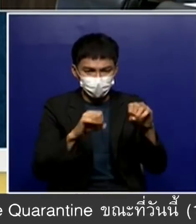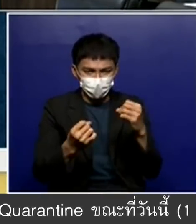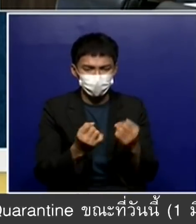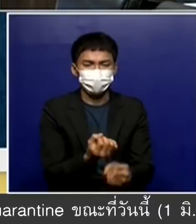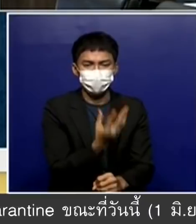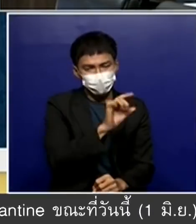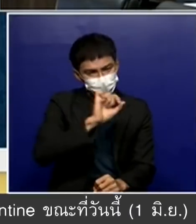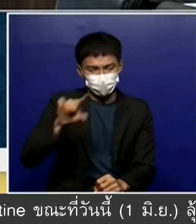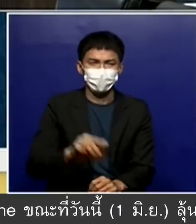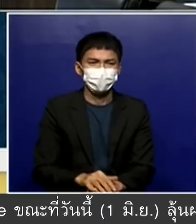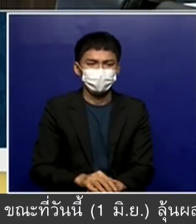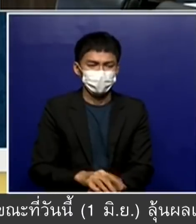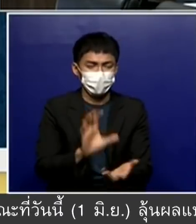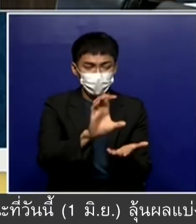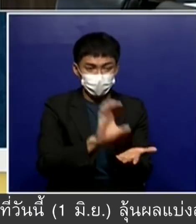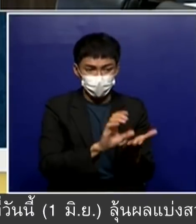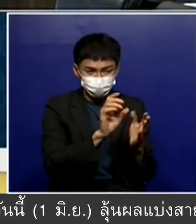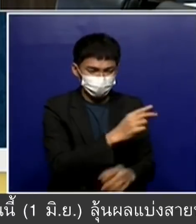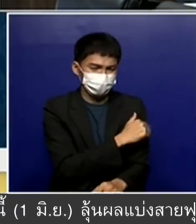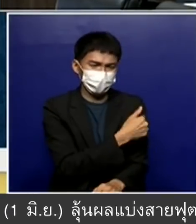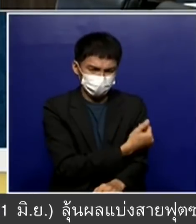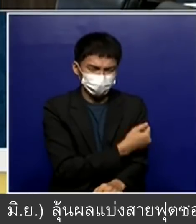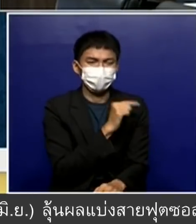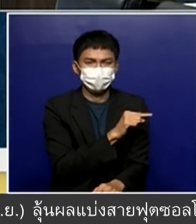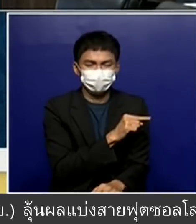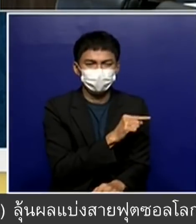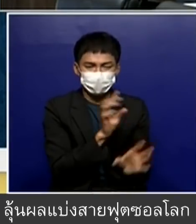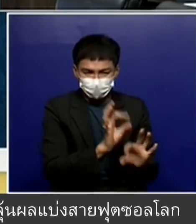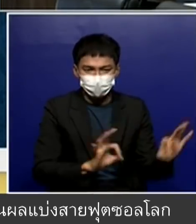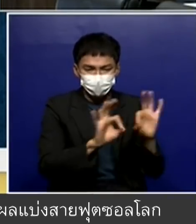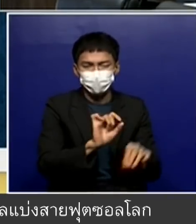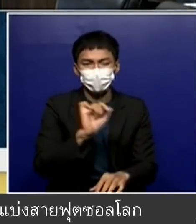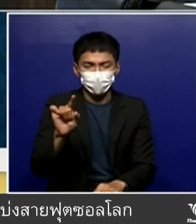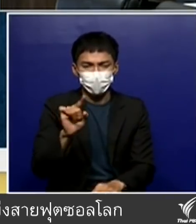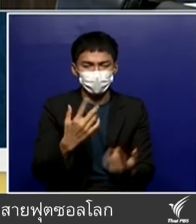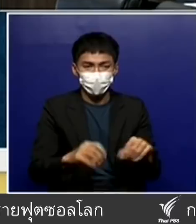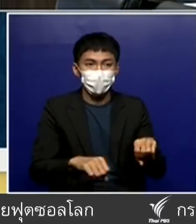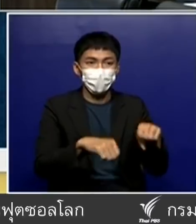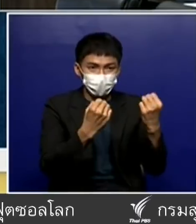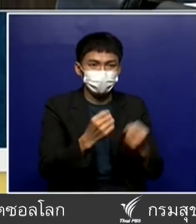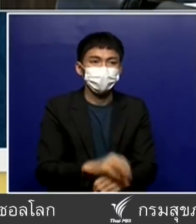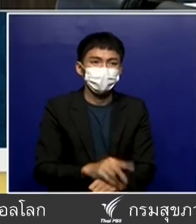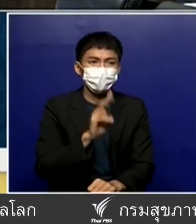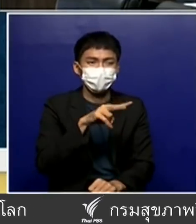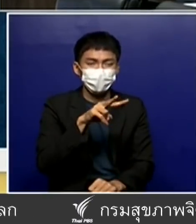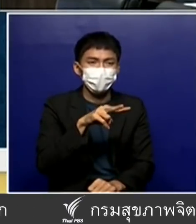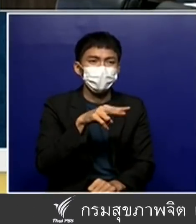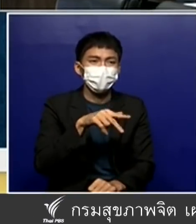ต่อชีวิตของประชาชนถูกปรับลดลงถึง 37,207 ล้านคิดเป็นการปรับลดถึง